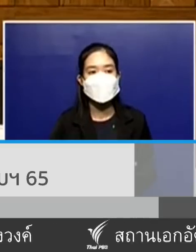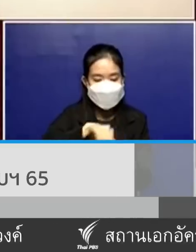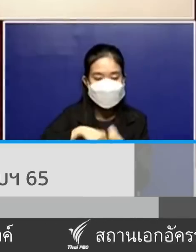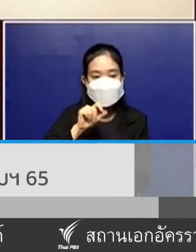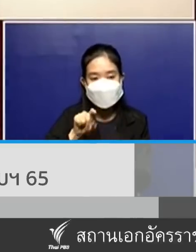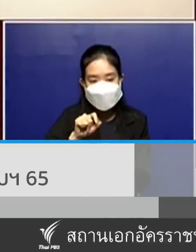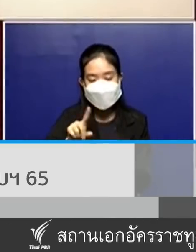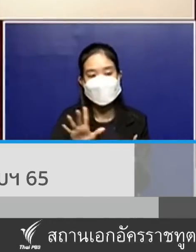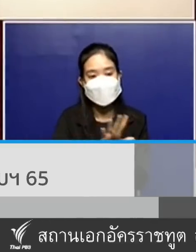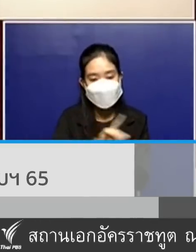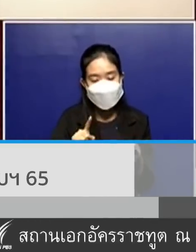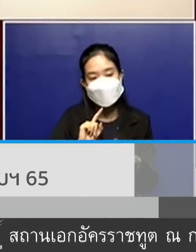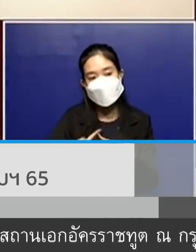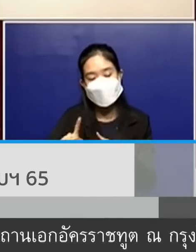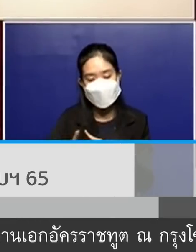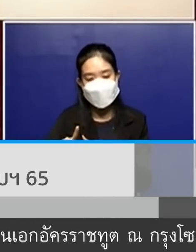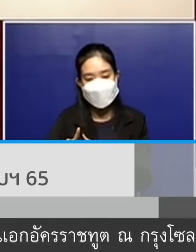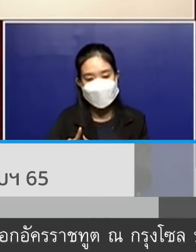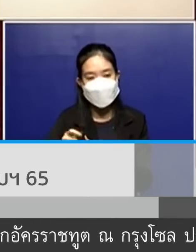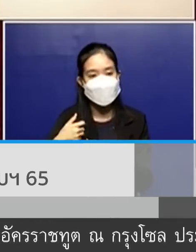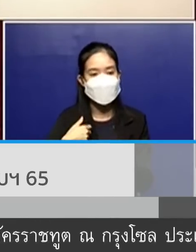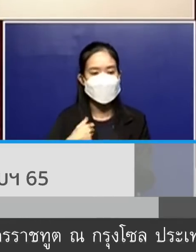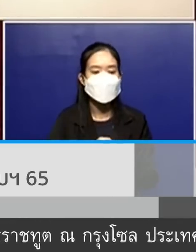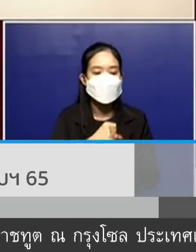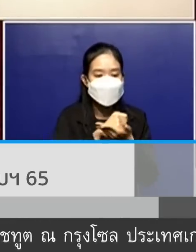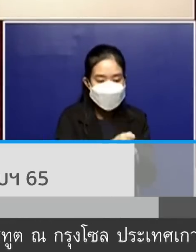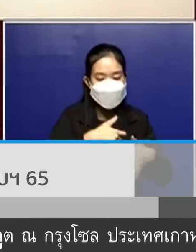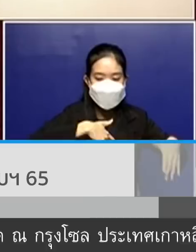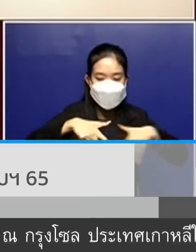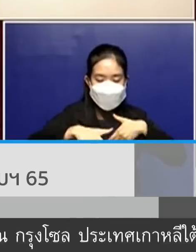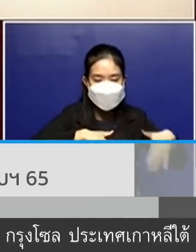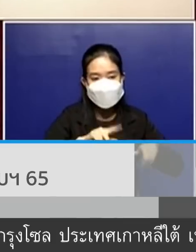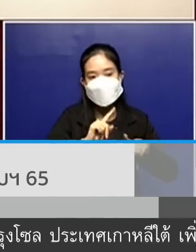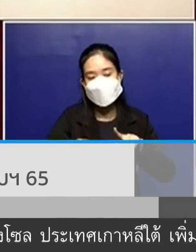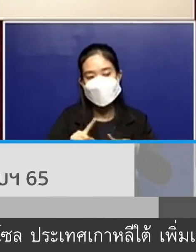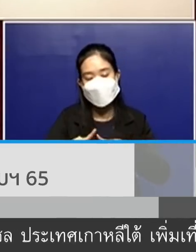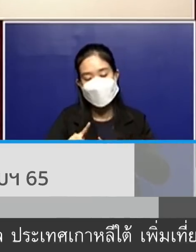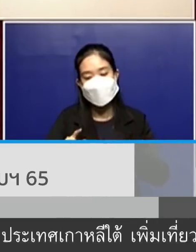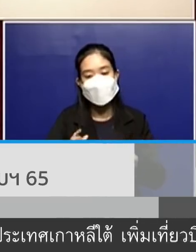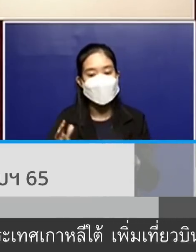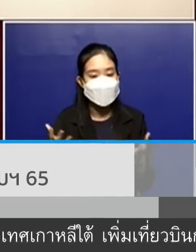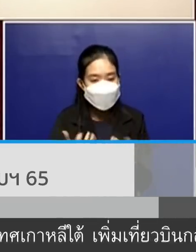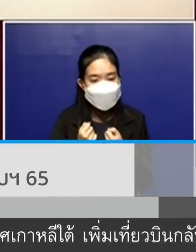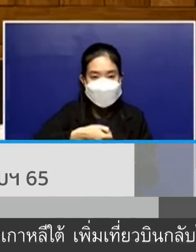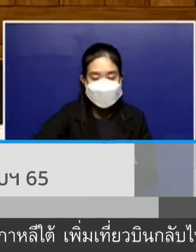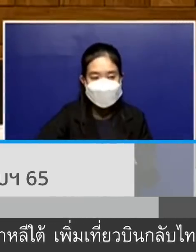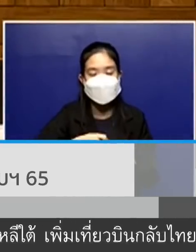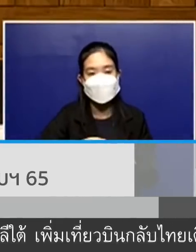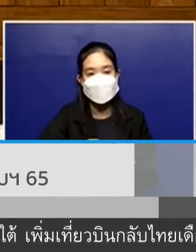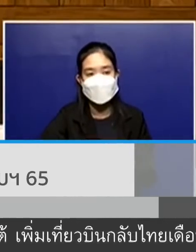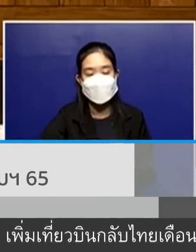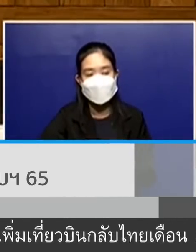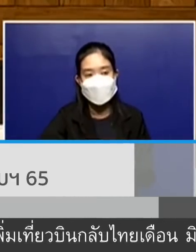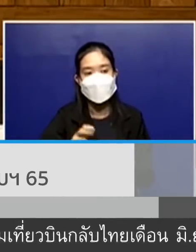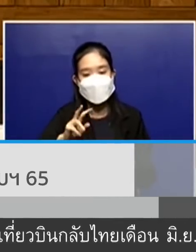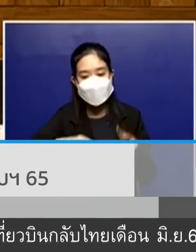ดทั้งงบของกระทรวงและงบของกองทุนด้านสุขภาพอีก3กองทุนด้วยนะคร ับ ถ้าเทียบกระทรวงต่อกระทรวงอ่ะกระทรวงกลาโหมเยอะกว่า ครับ